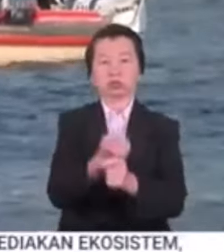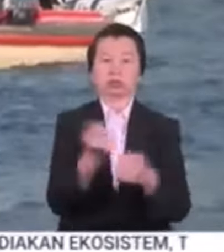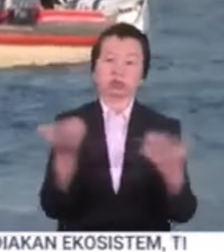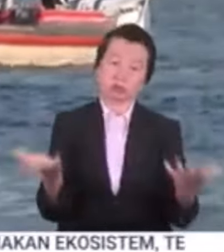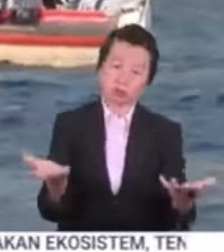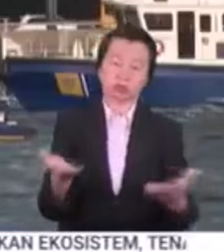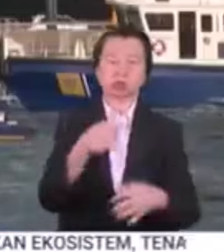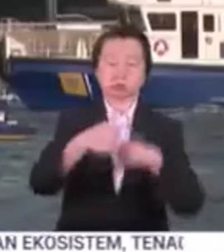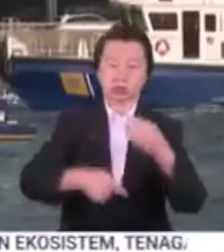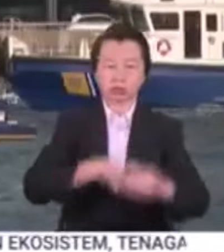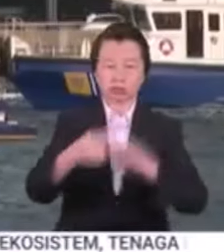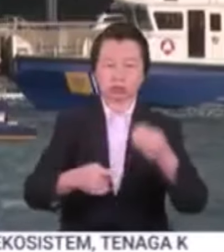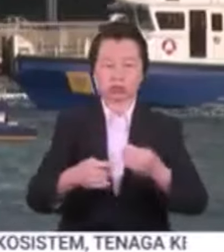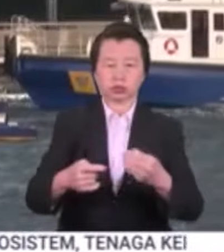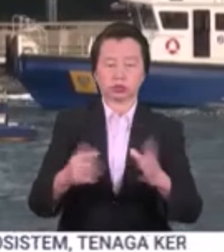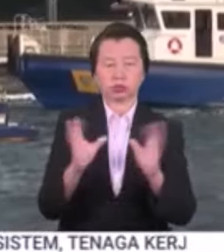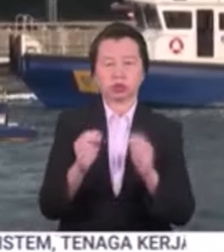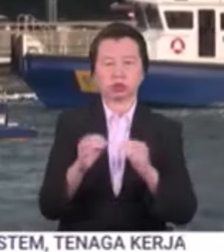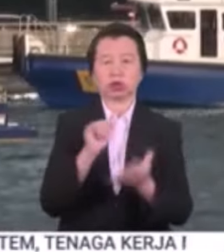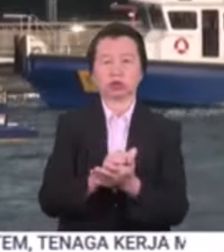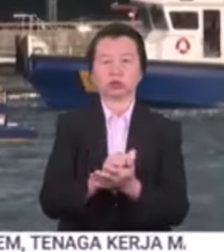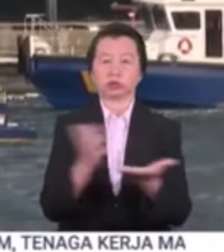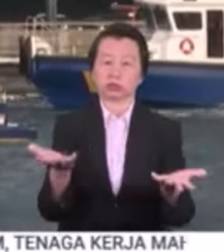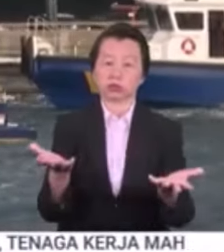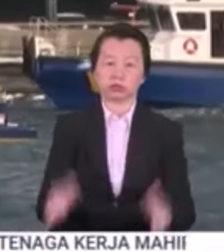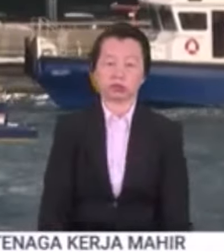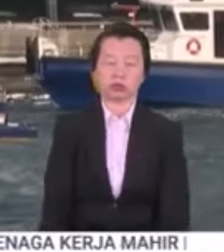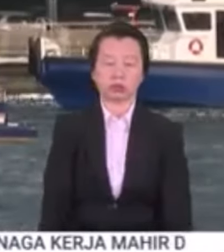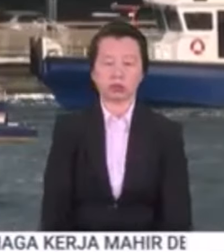dikongsi berhubung Hasil mesyuarat